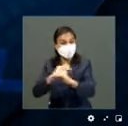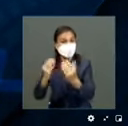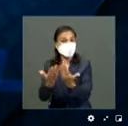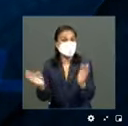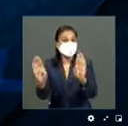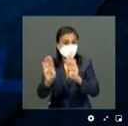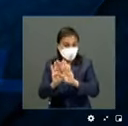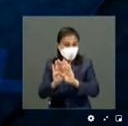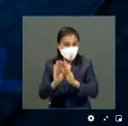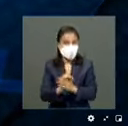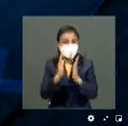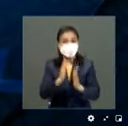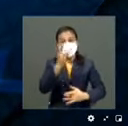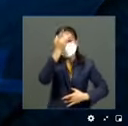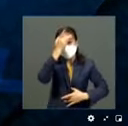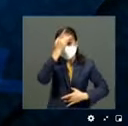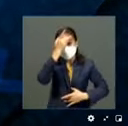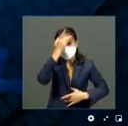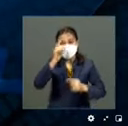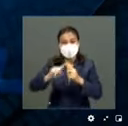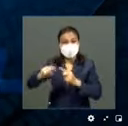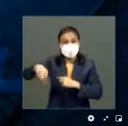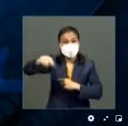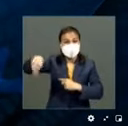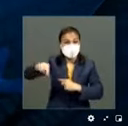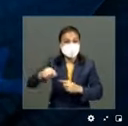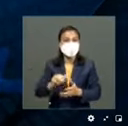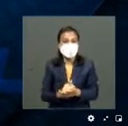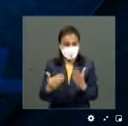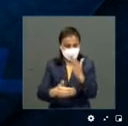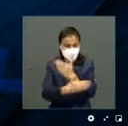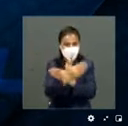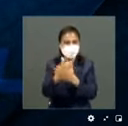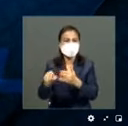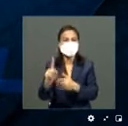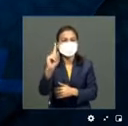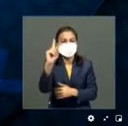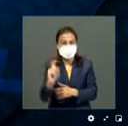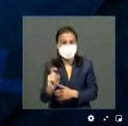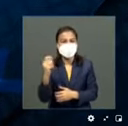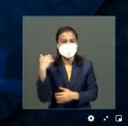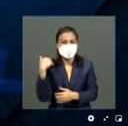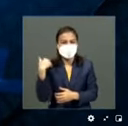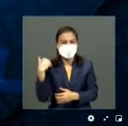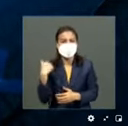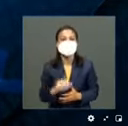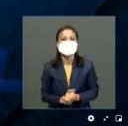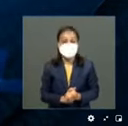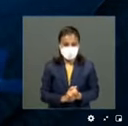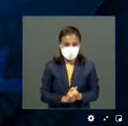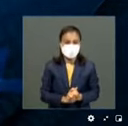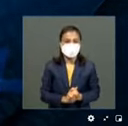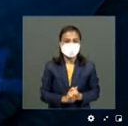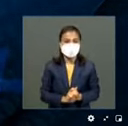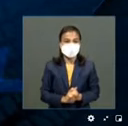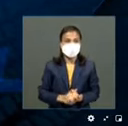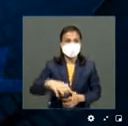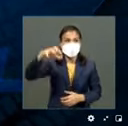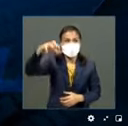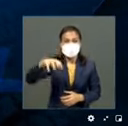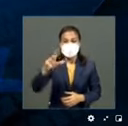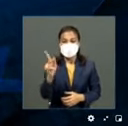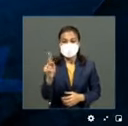ที่มีโรคประจำตัวหรือผู้ติดเตียงเหล่านี้ก็มีความเสี่ยงที่จะเสียชีวิตนะคะกรมควบคุมโรครายงานตัวเ